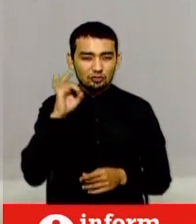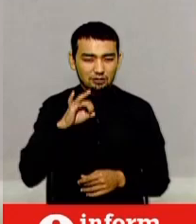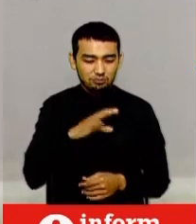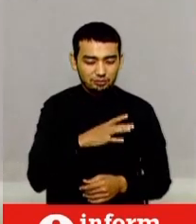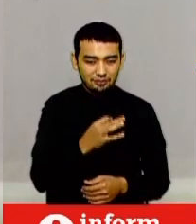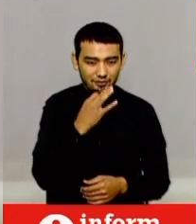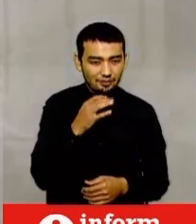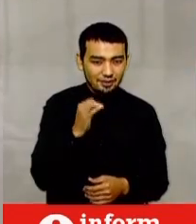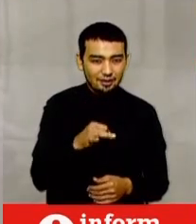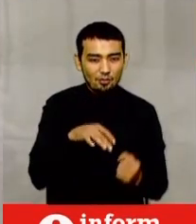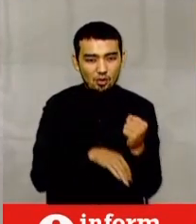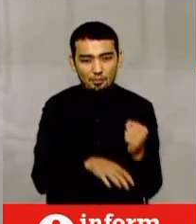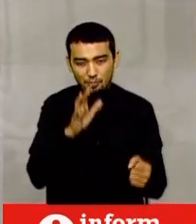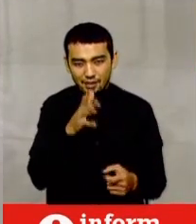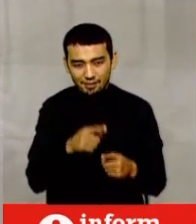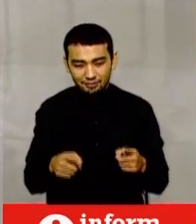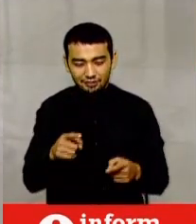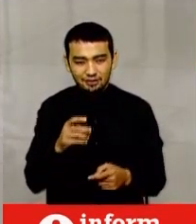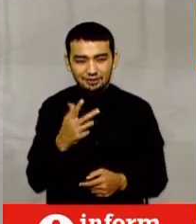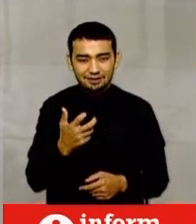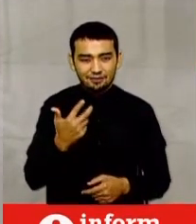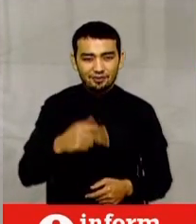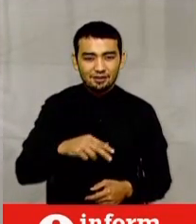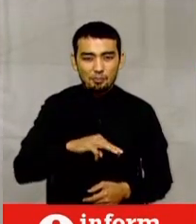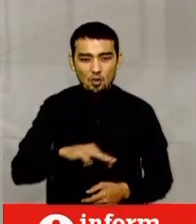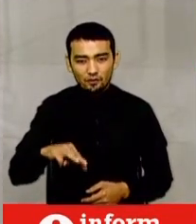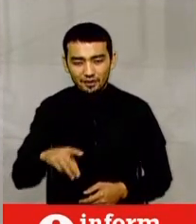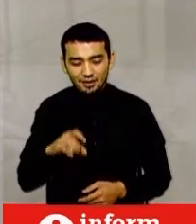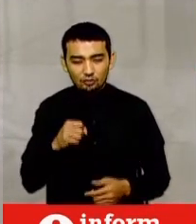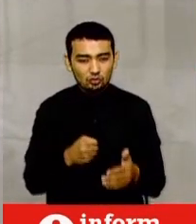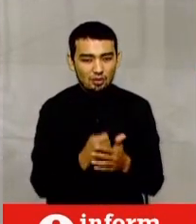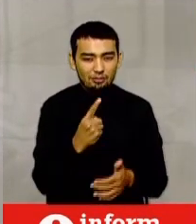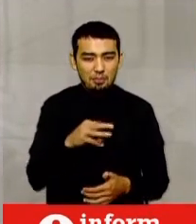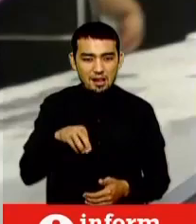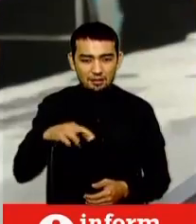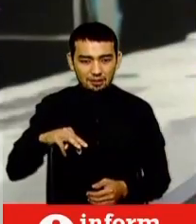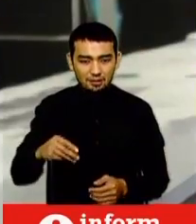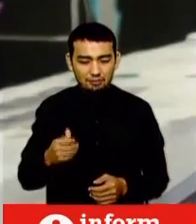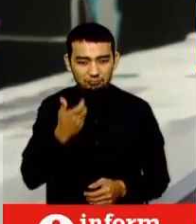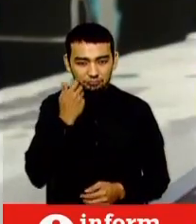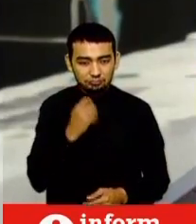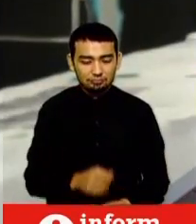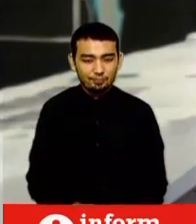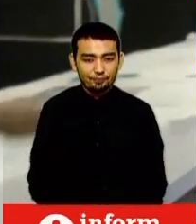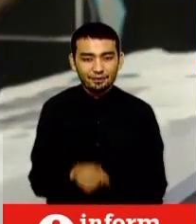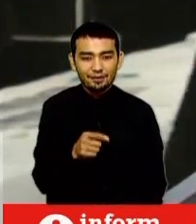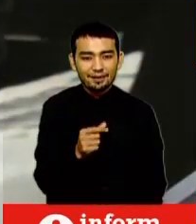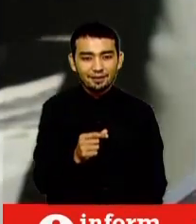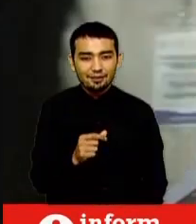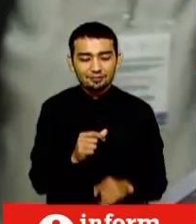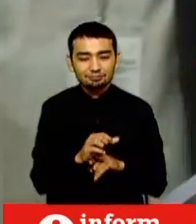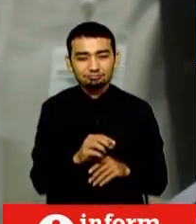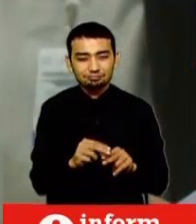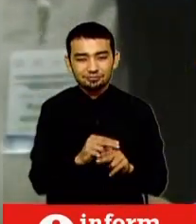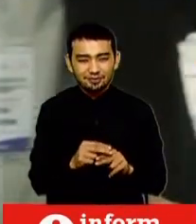5 жылда аталмыш ұйымдарды қаржыландыру 320 миллион теңгеден 1 миллиард теңгеге ұлғайған екен. Бұл қаражаттың аясында